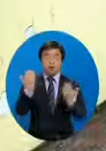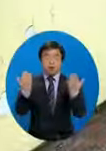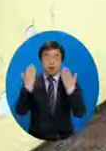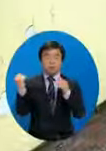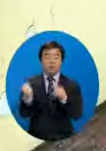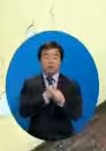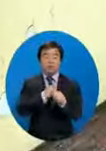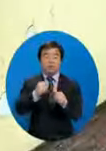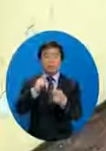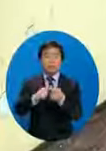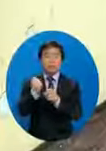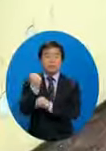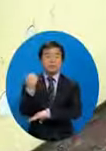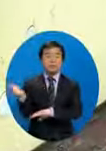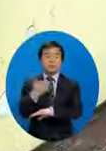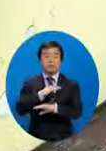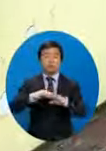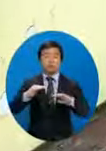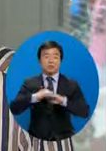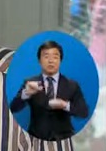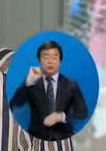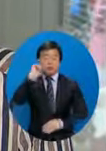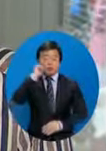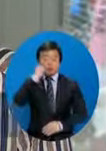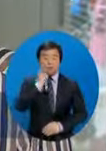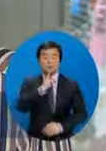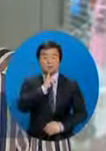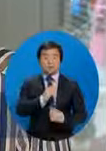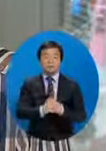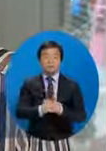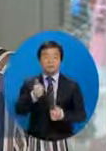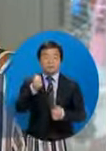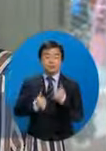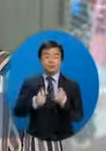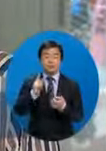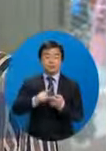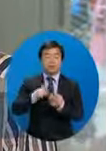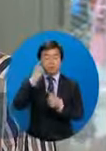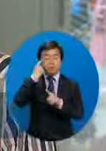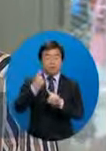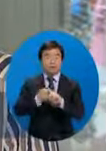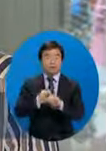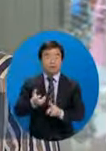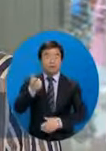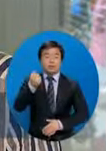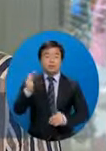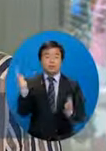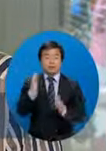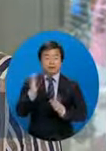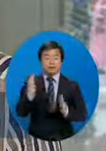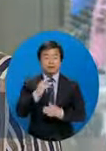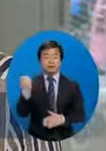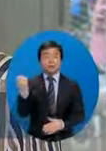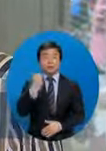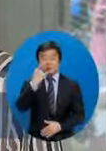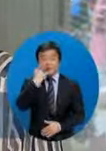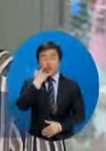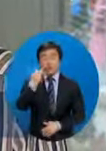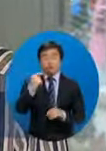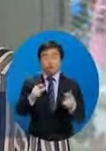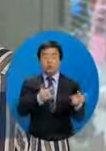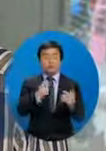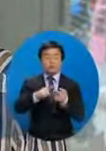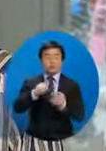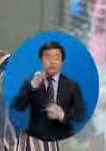근본적으로 해결하기 어렵다는 이유입니다. 그러니까 입시에 관심이 있는 학생들이나 학부모들은 뭐 이거에 대한